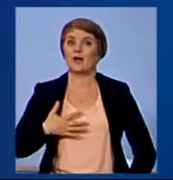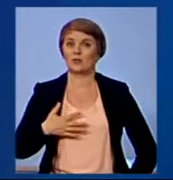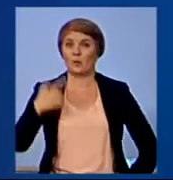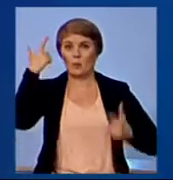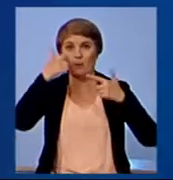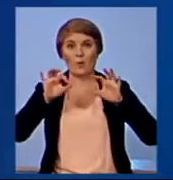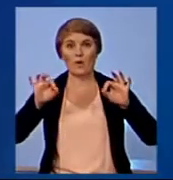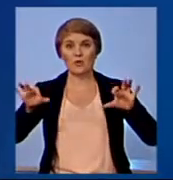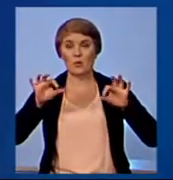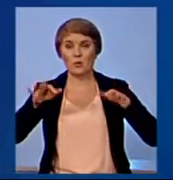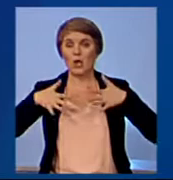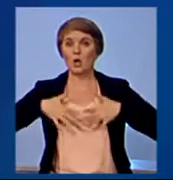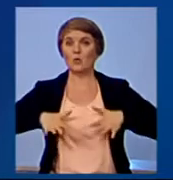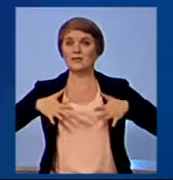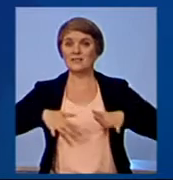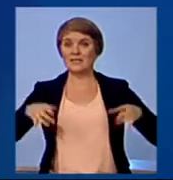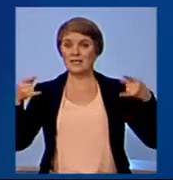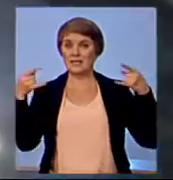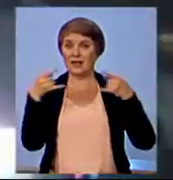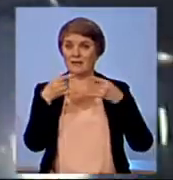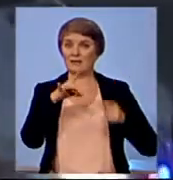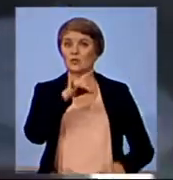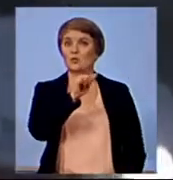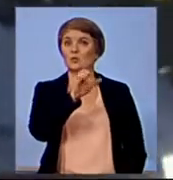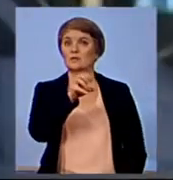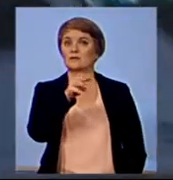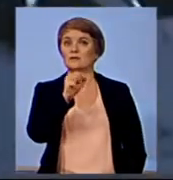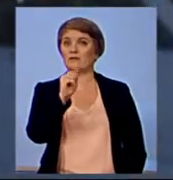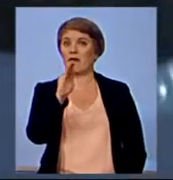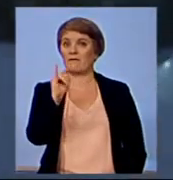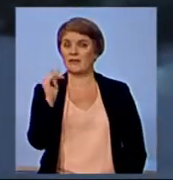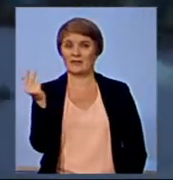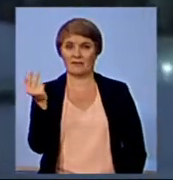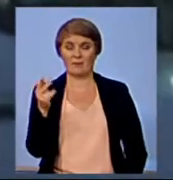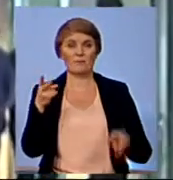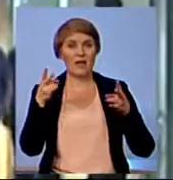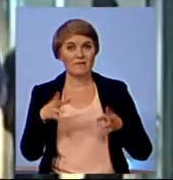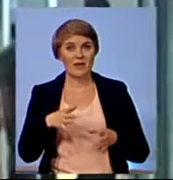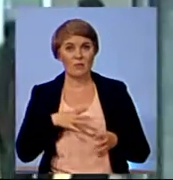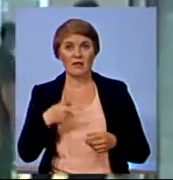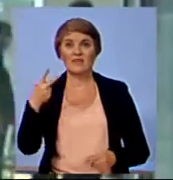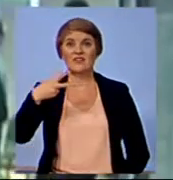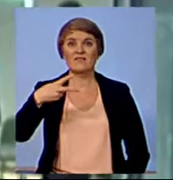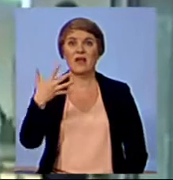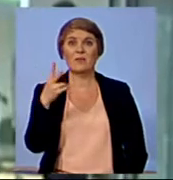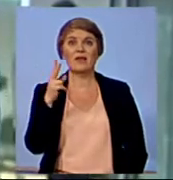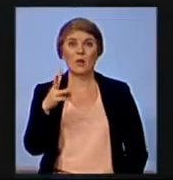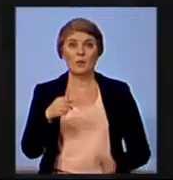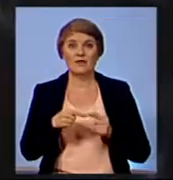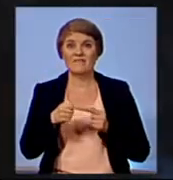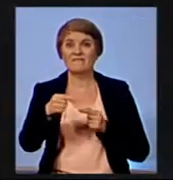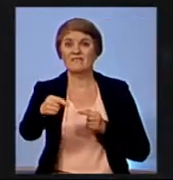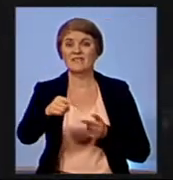грузинський телеканал «Руставі-2». Аварія сталася вночі на трасі поблизу селища Манглісі. За 25 кілометрів від